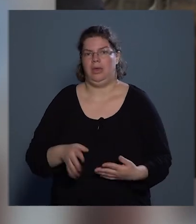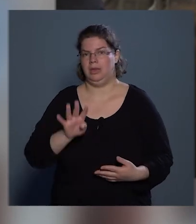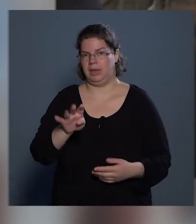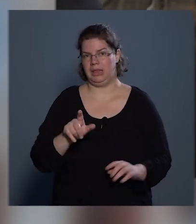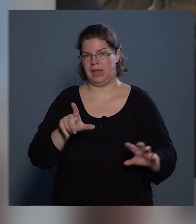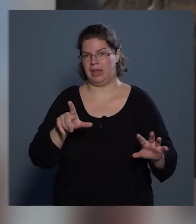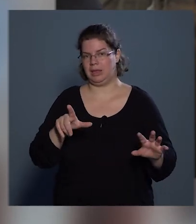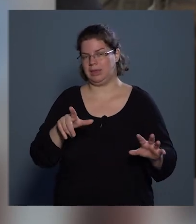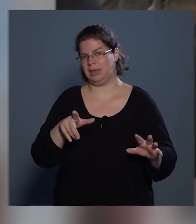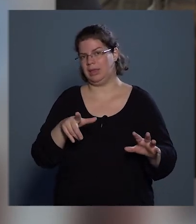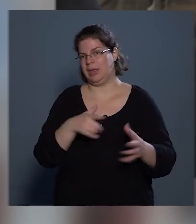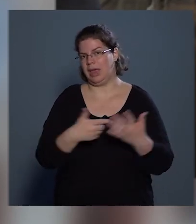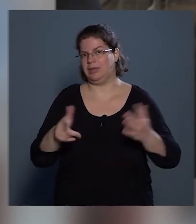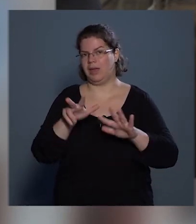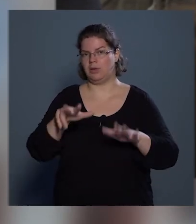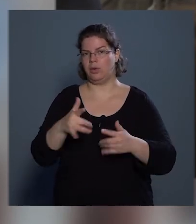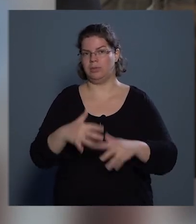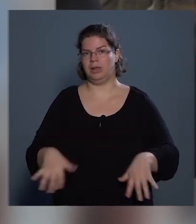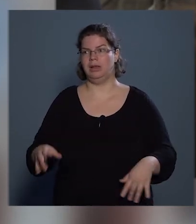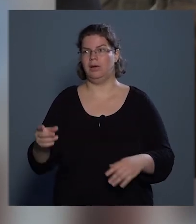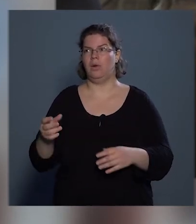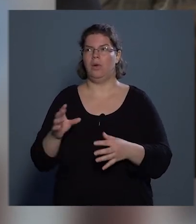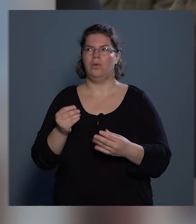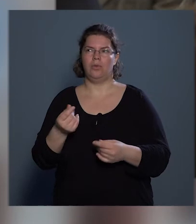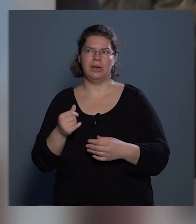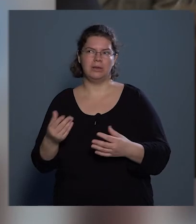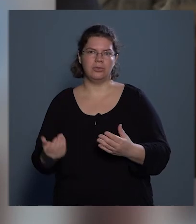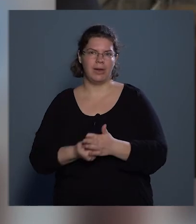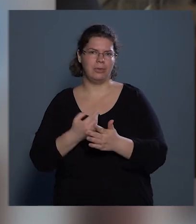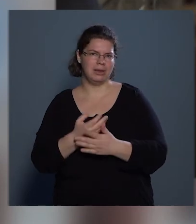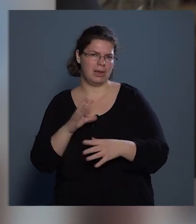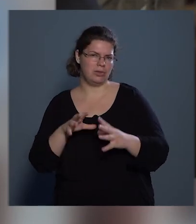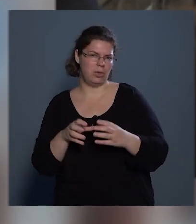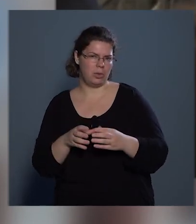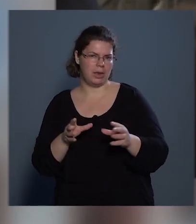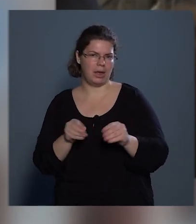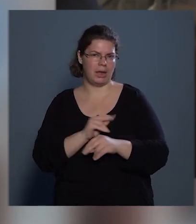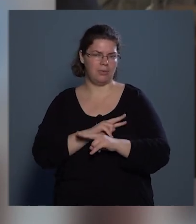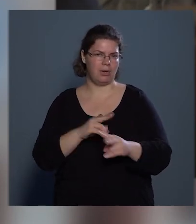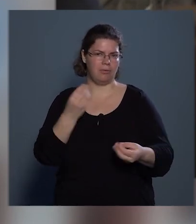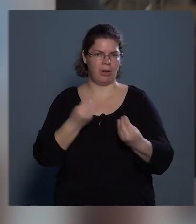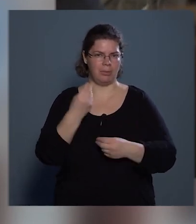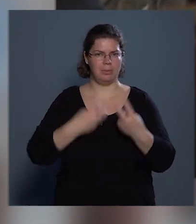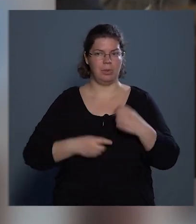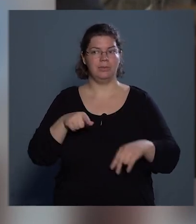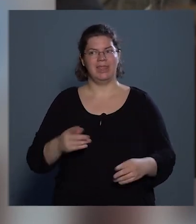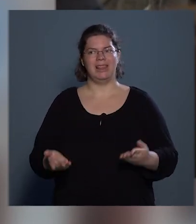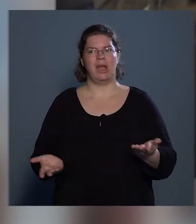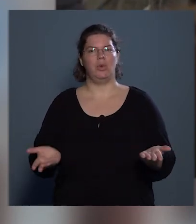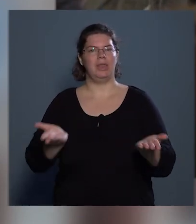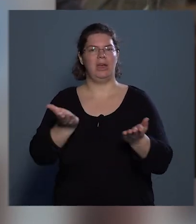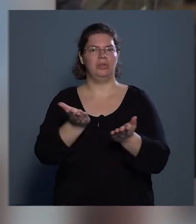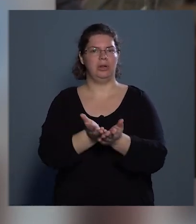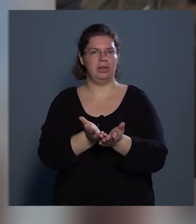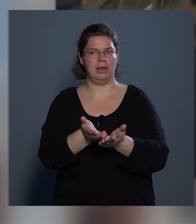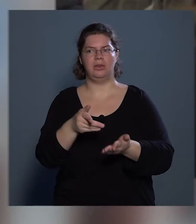478 millió forintos felújítási összeggel van valami probléma, vagy pedig az ennek az összehasonlítási alapját képező